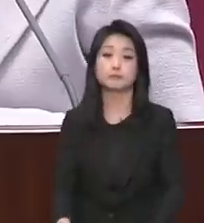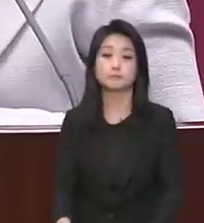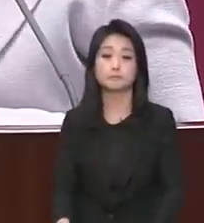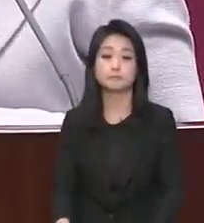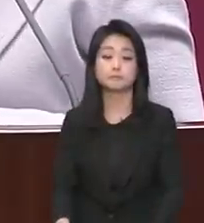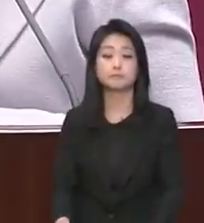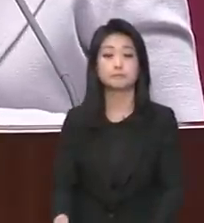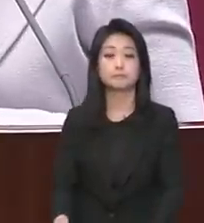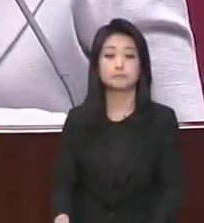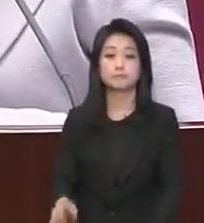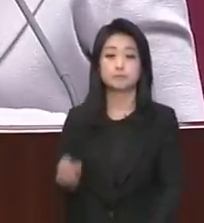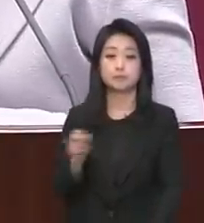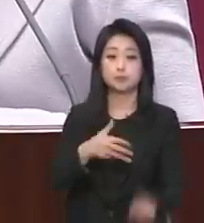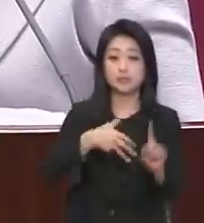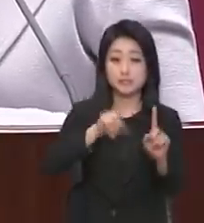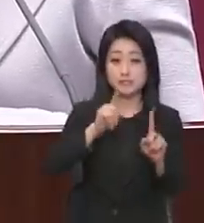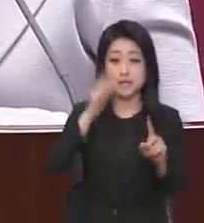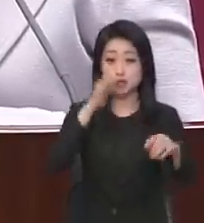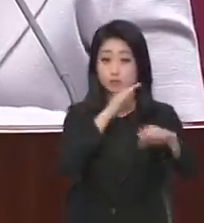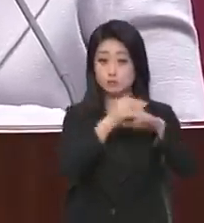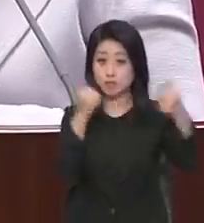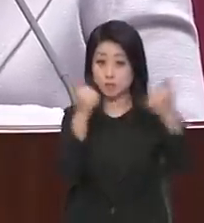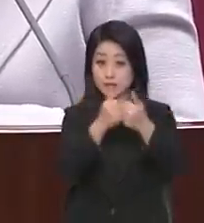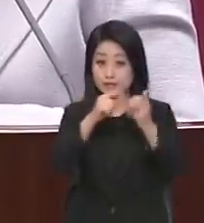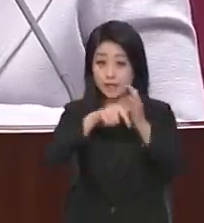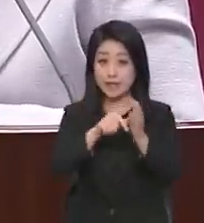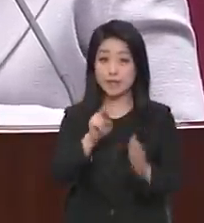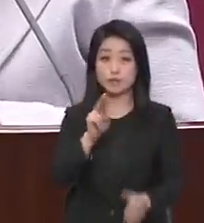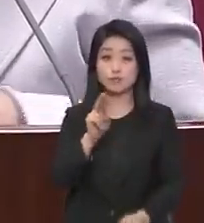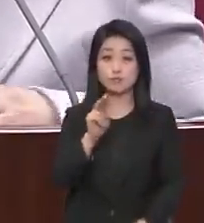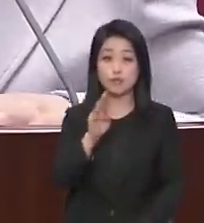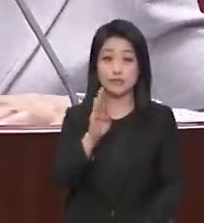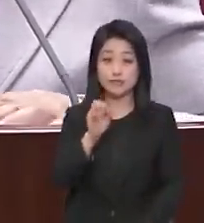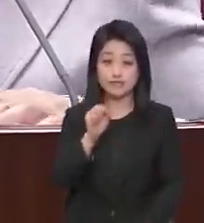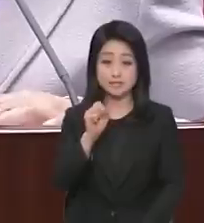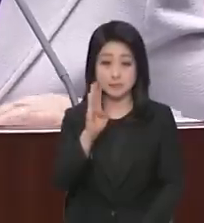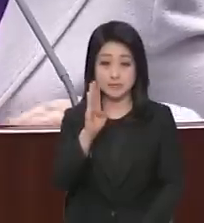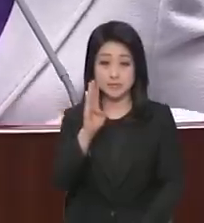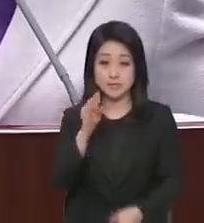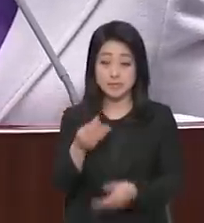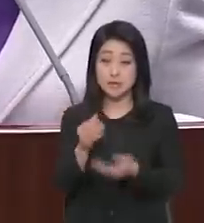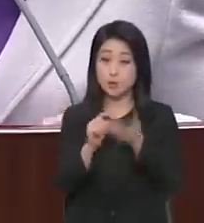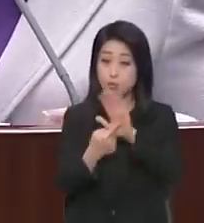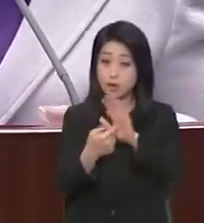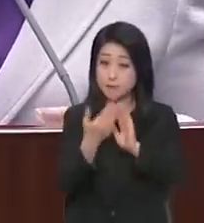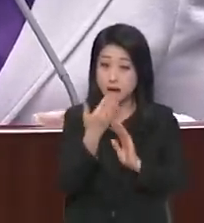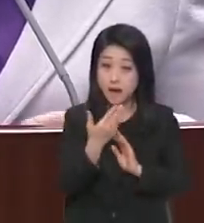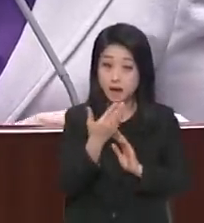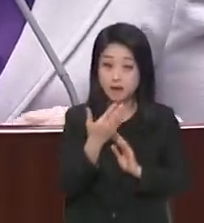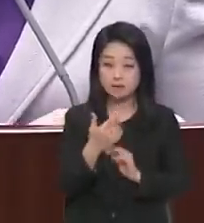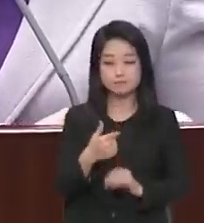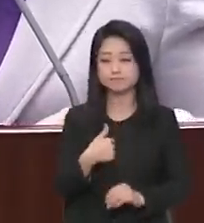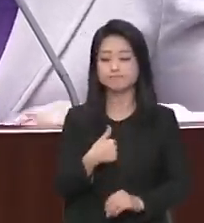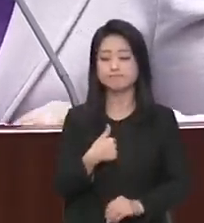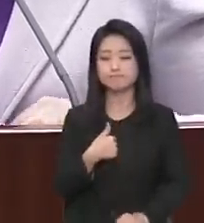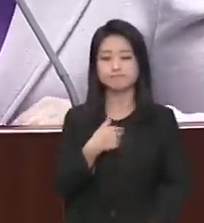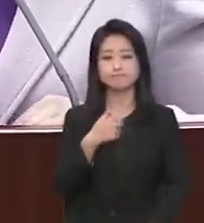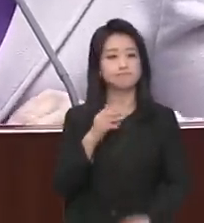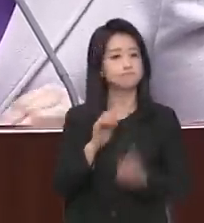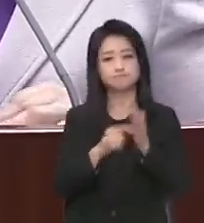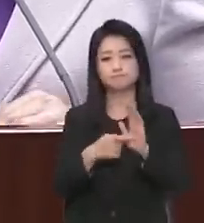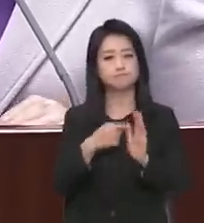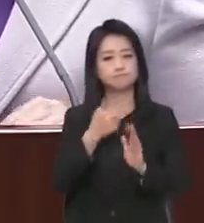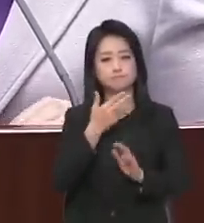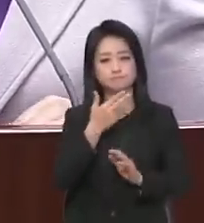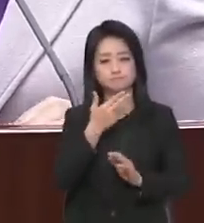반복된 질문이지만 1차 남북정상회담에서 건네준 USB 내용 공개할 의향 있으신가요? 예, 없습니다. 네. 그렇게